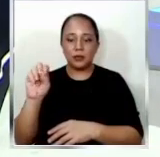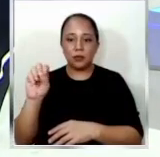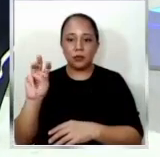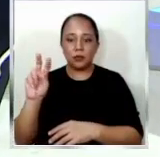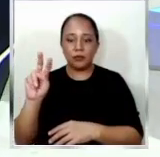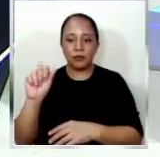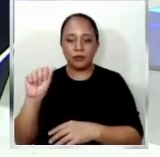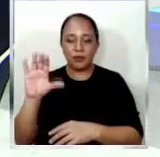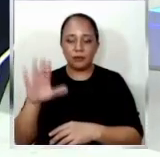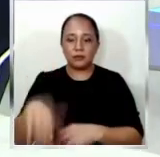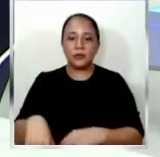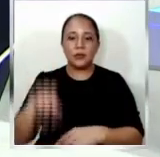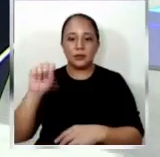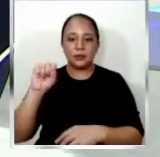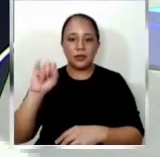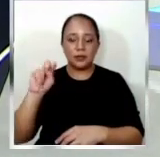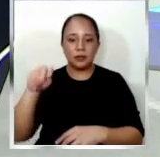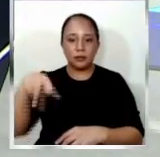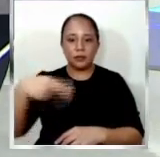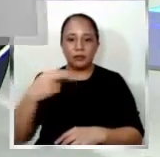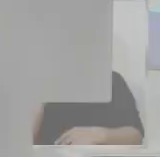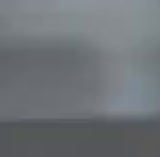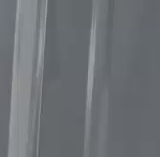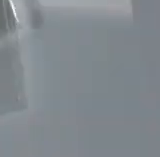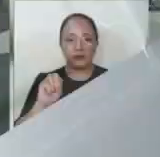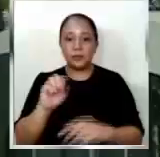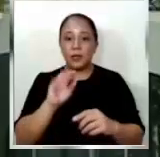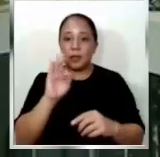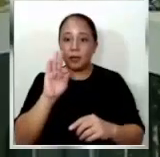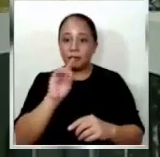Drug Administration sa pagtutok ni Lay Alves.